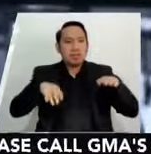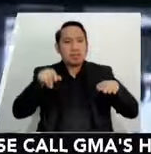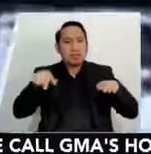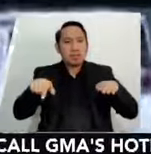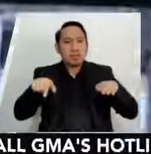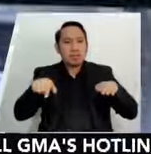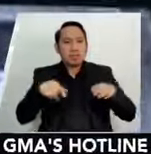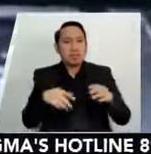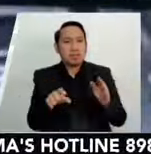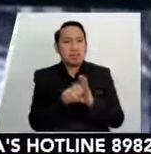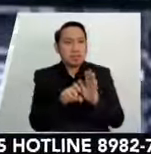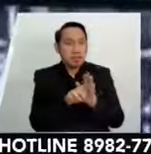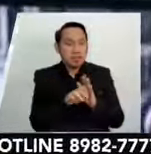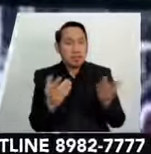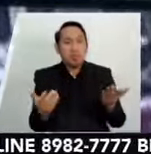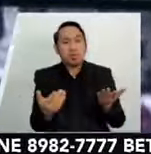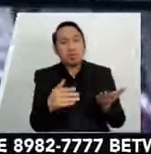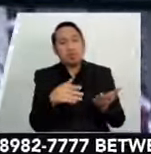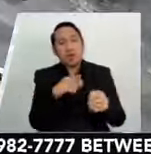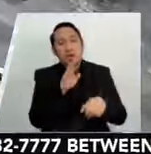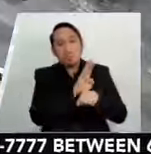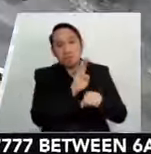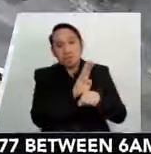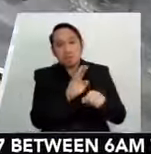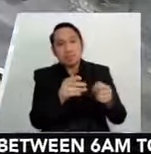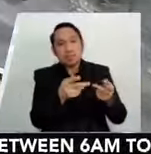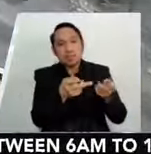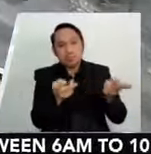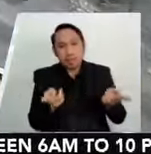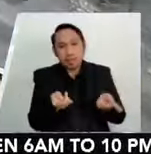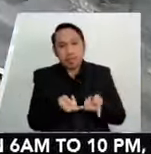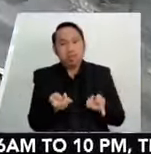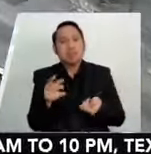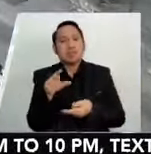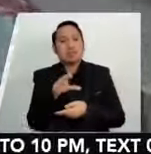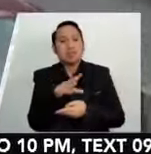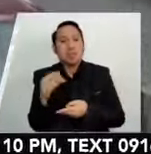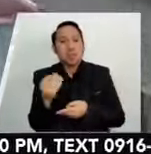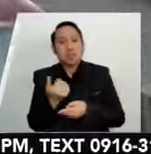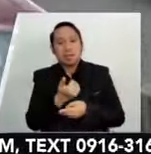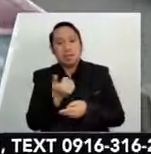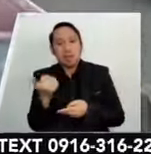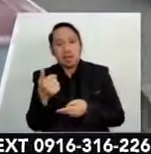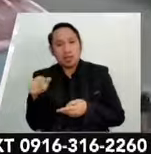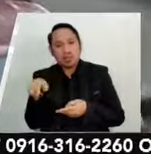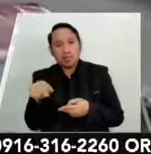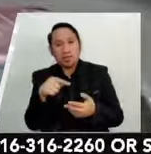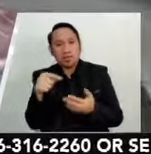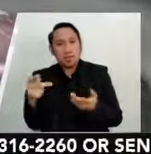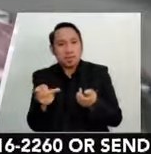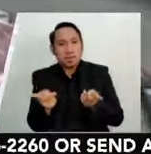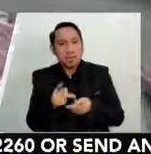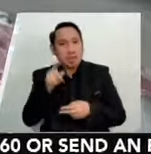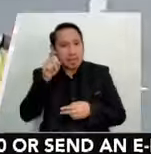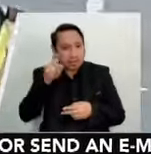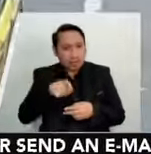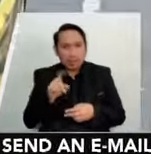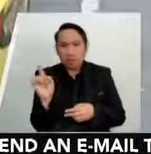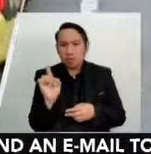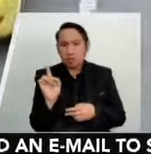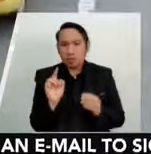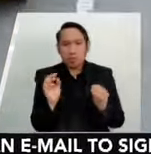sa mga central business districts o populated areas sa road and transportation supply. Ang kailangan daw, palakasin ang